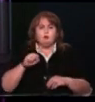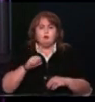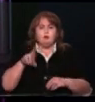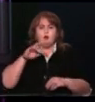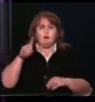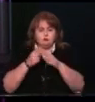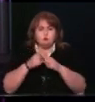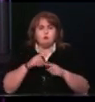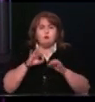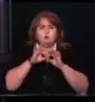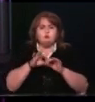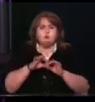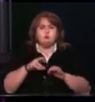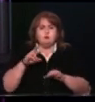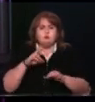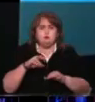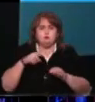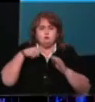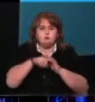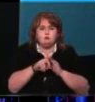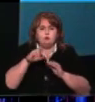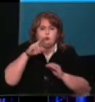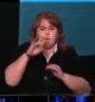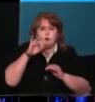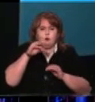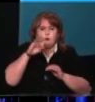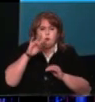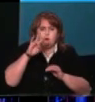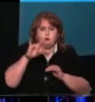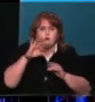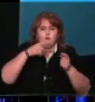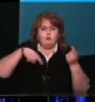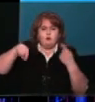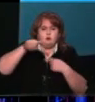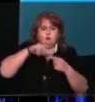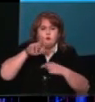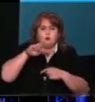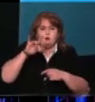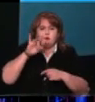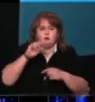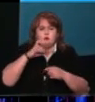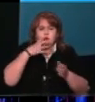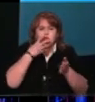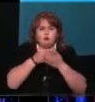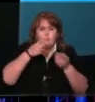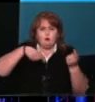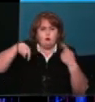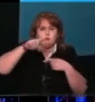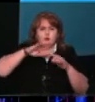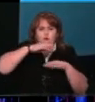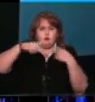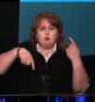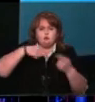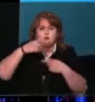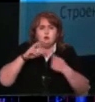положительно заряженное, положительного ядра являются протоны, и вокруг ядра на своих орбитах вращаются